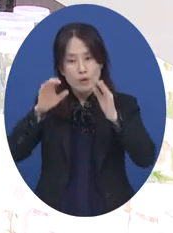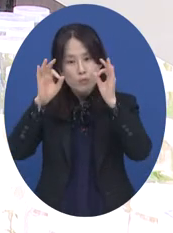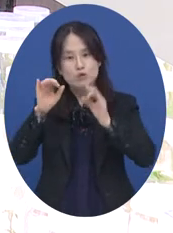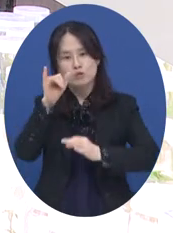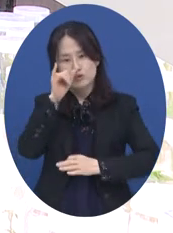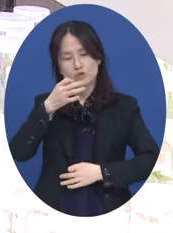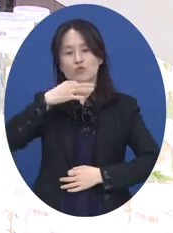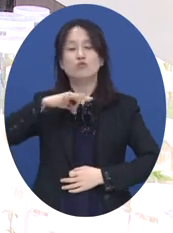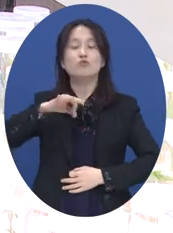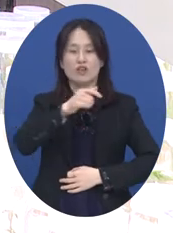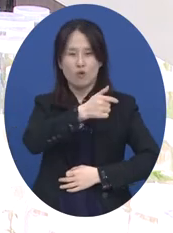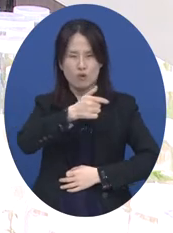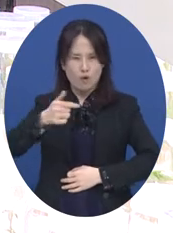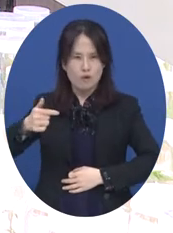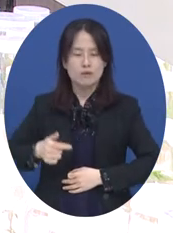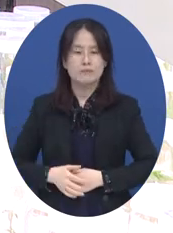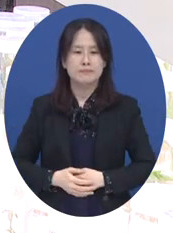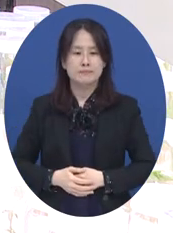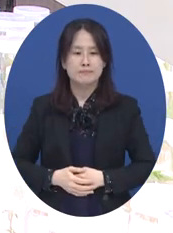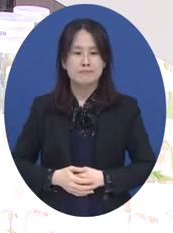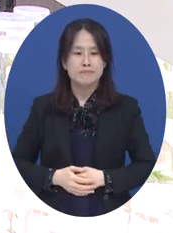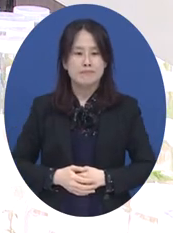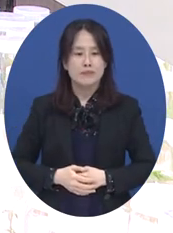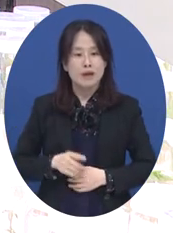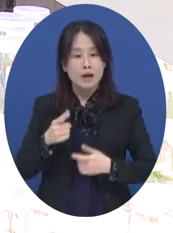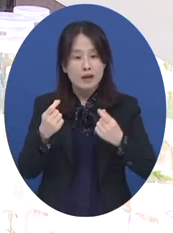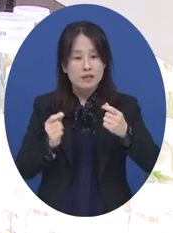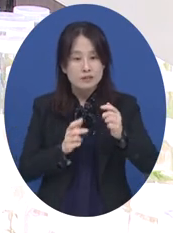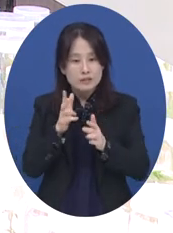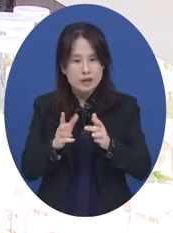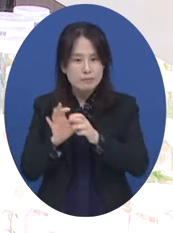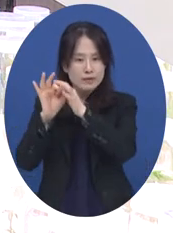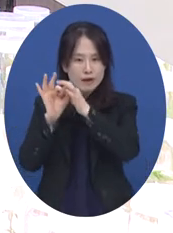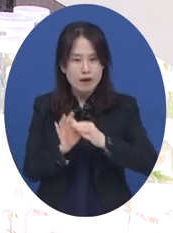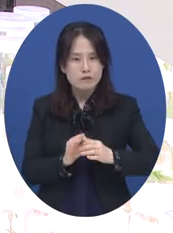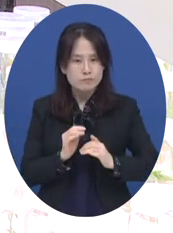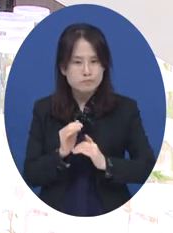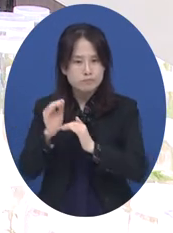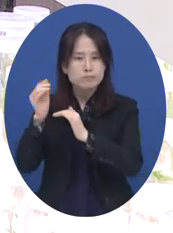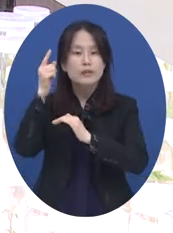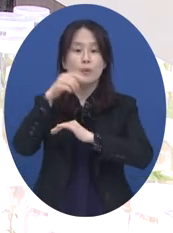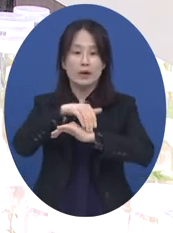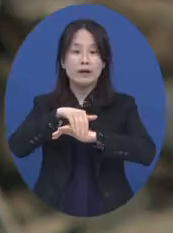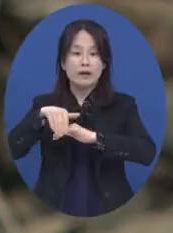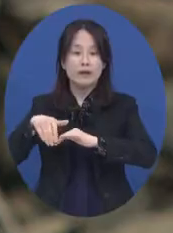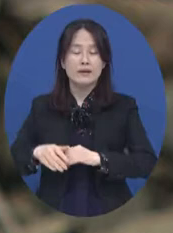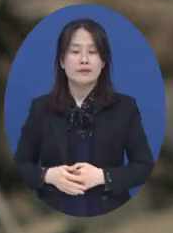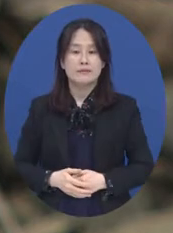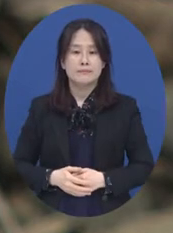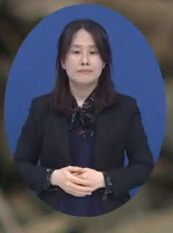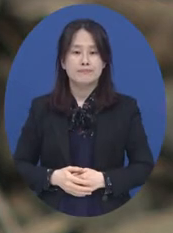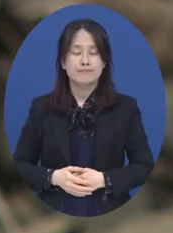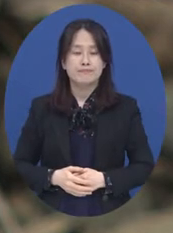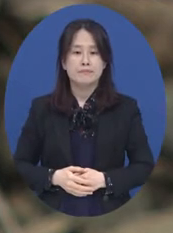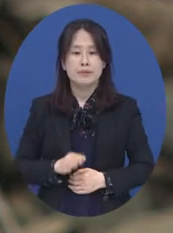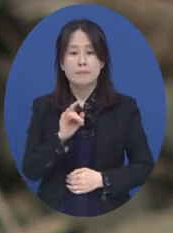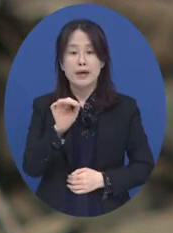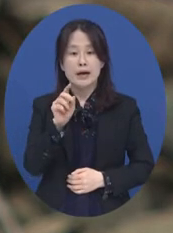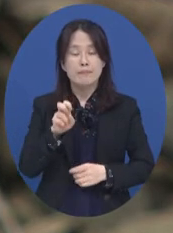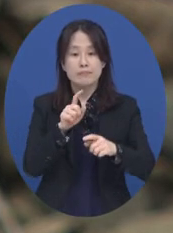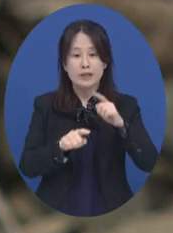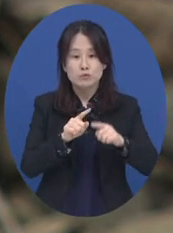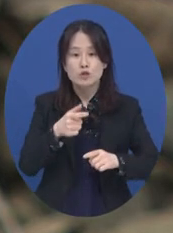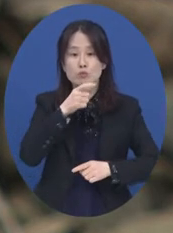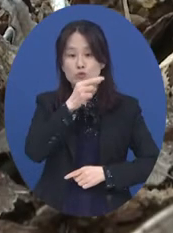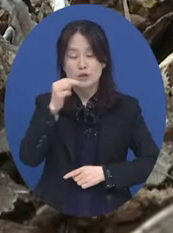수 있다는 그런 큰 장점이 있고요 저희가 이러한 사업을 계속적으로 꾸준히 이어나갈 예정 했습니다 현재 폐암 나무는 물향기